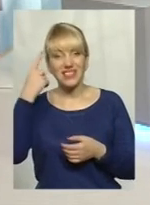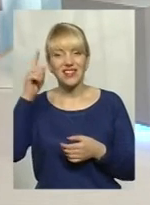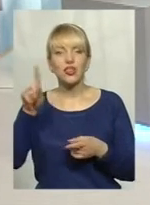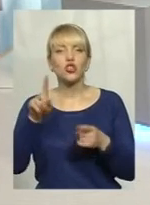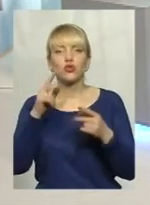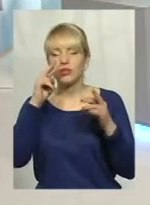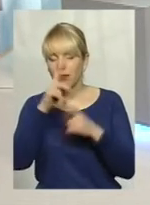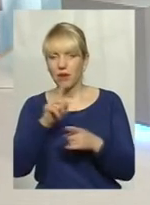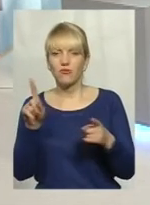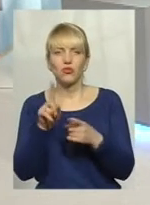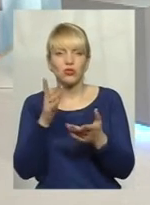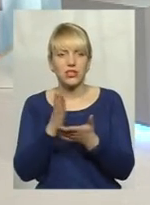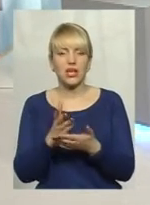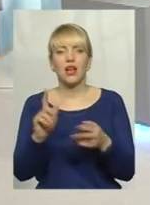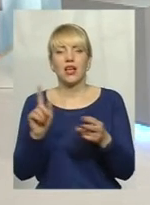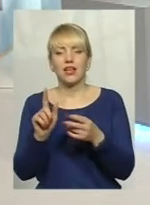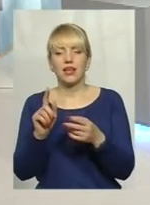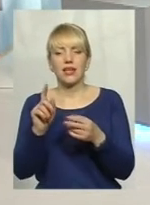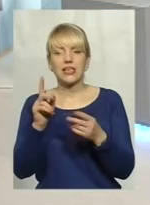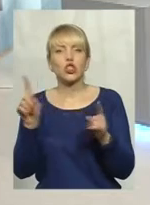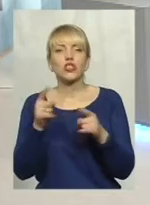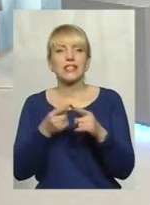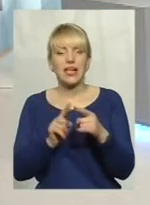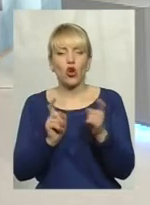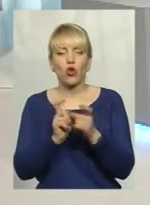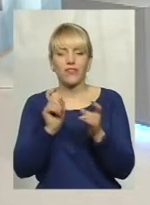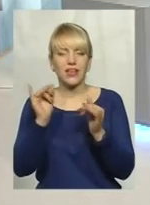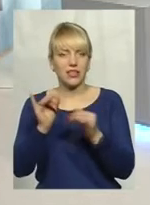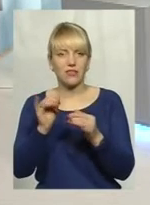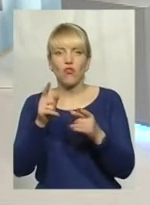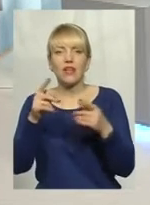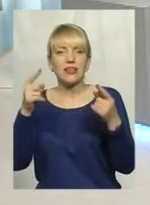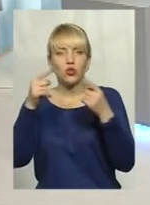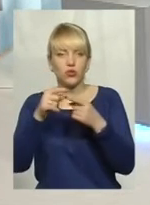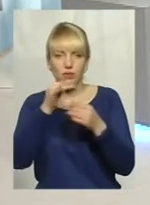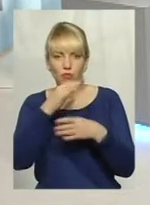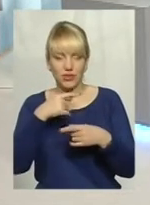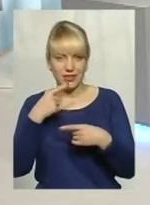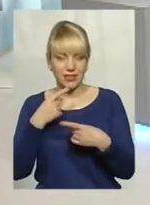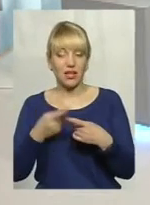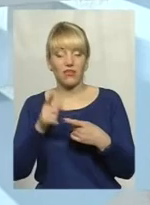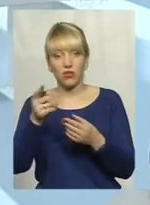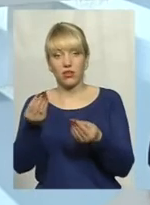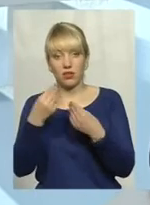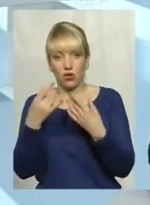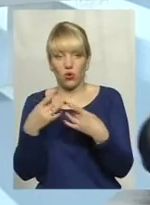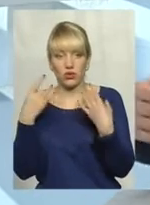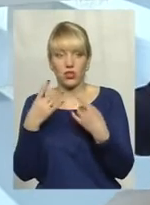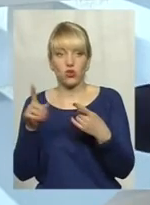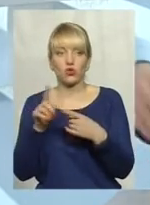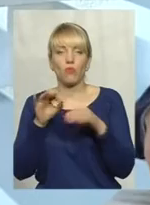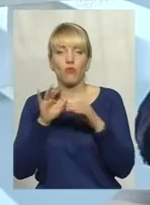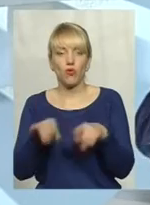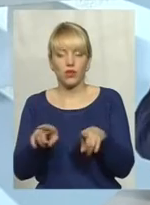от, але не знали, як ну, чіткої формулювання і що за це може бути. І вони там дали нам, почули про інформацію про те, що проводиться такий проєкт,